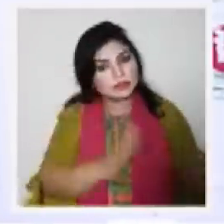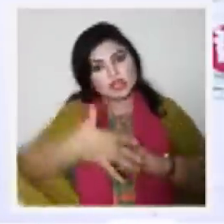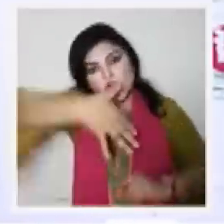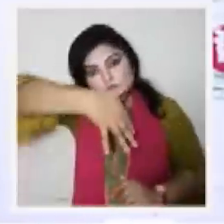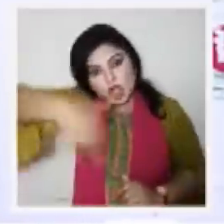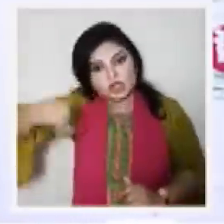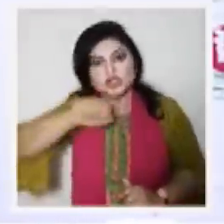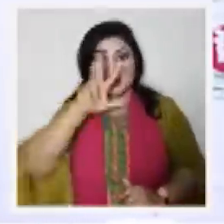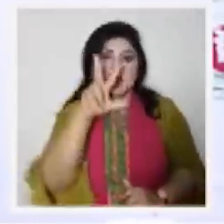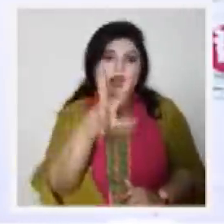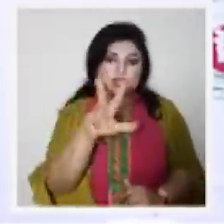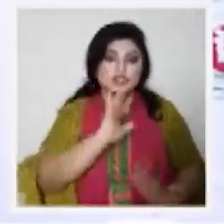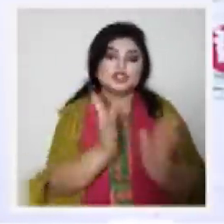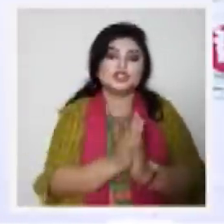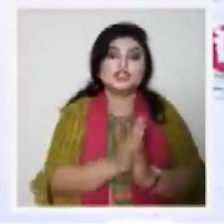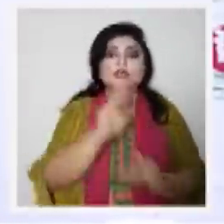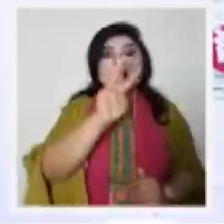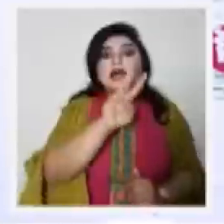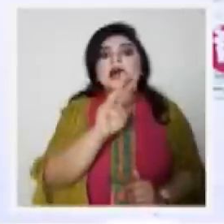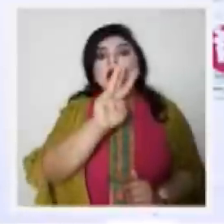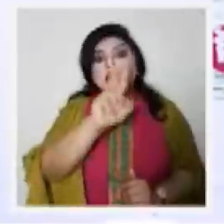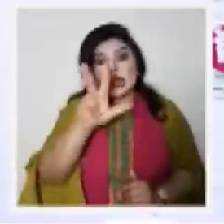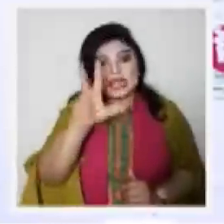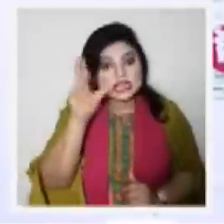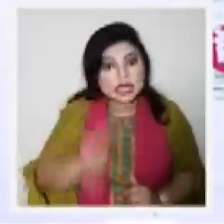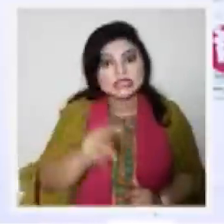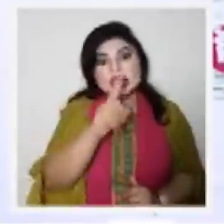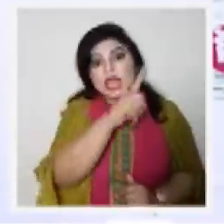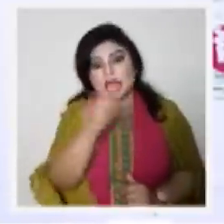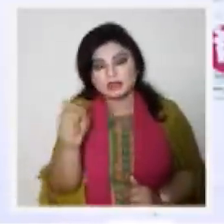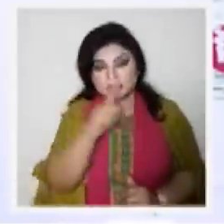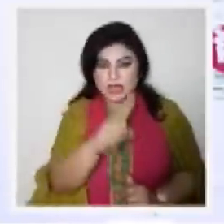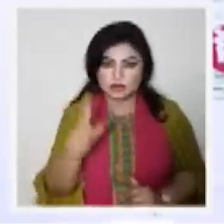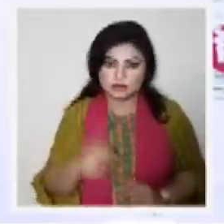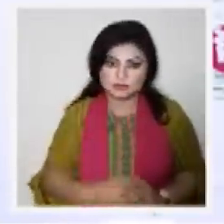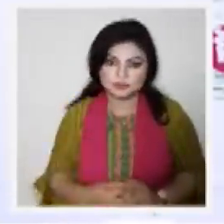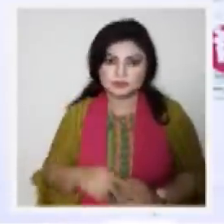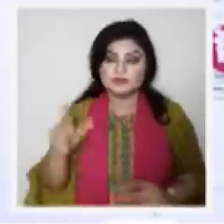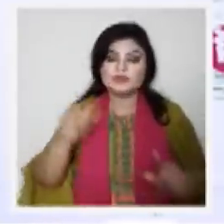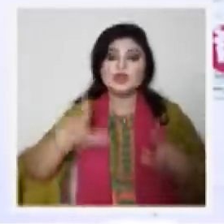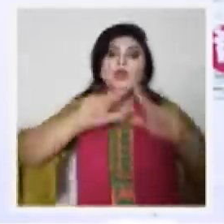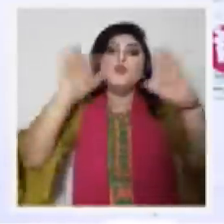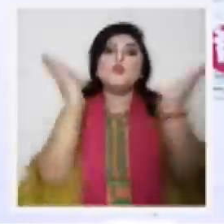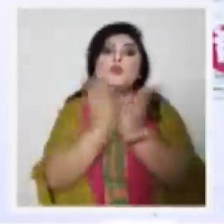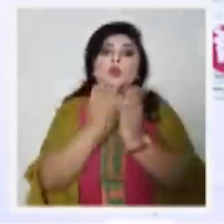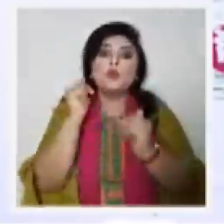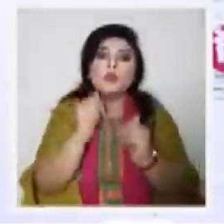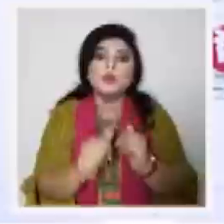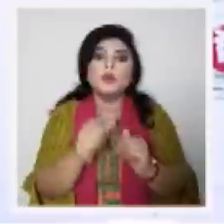16,25,564 জন। দক্ষিণ পূর্ব এশিয়ায় 24 ঘন্টায় মৃত্যুবরণ করেছেন 908 জন, এ পর্যন্ত 38,111